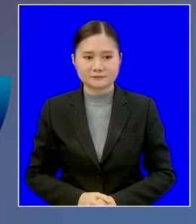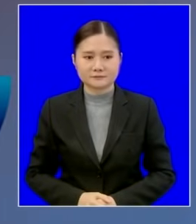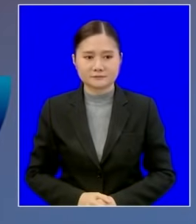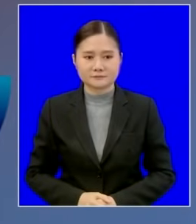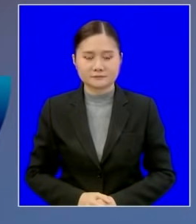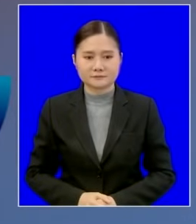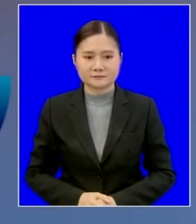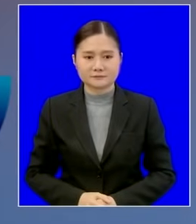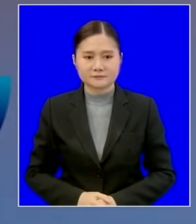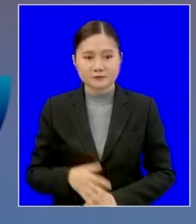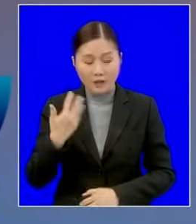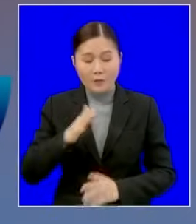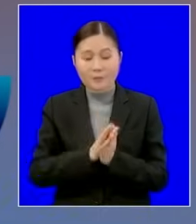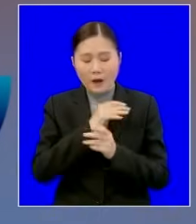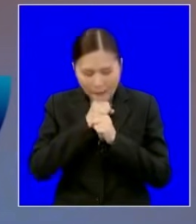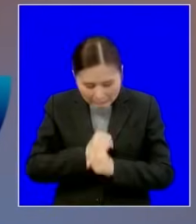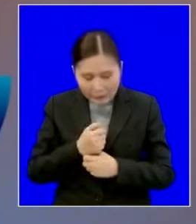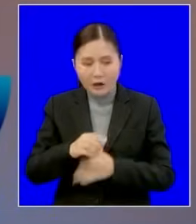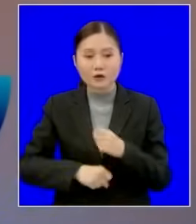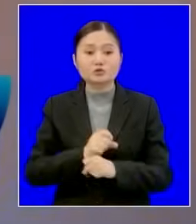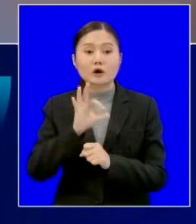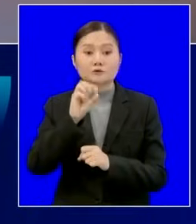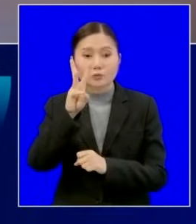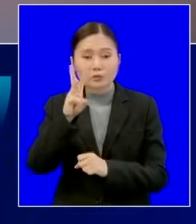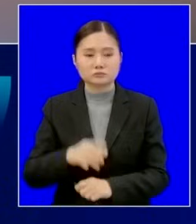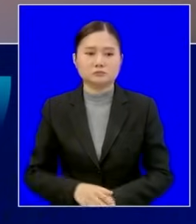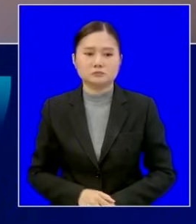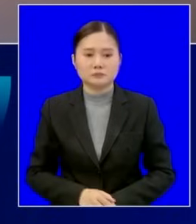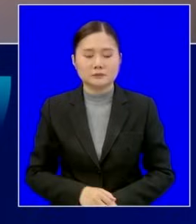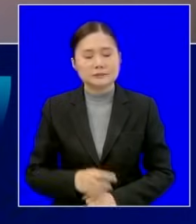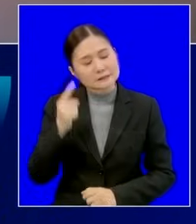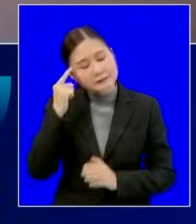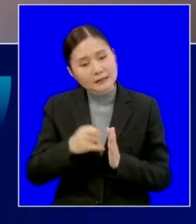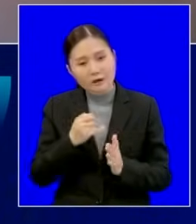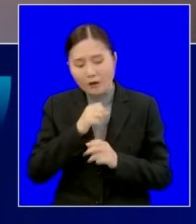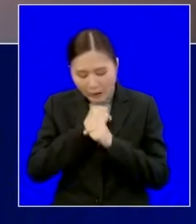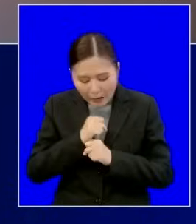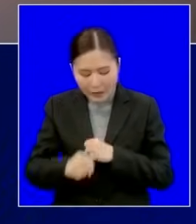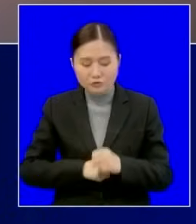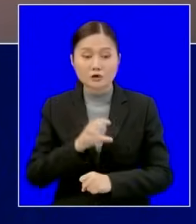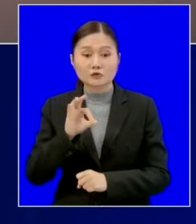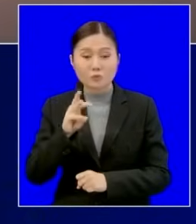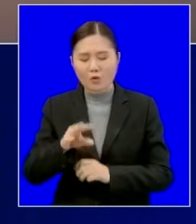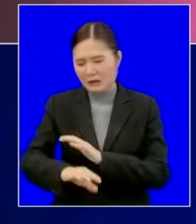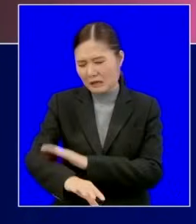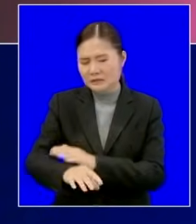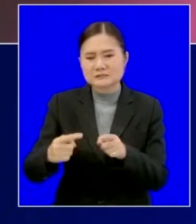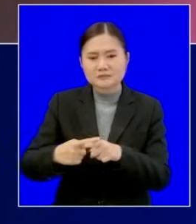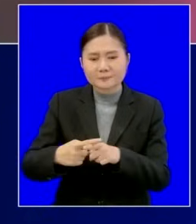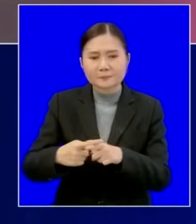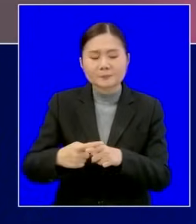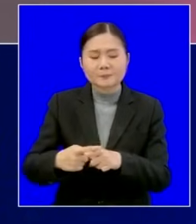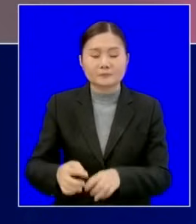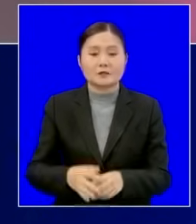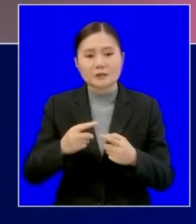บชุ่ม แล้วท่านแก่ชราแล้วค่ะ96ลองนึกภาพตามนะเอาคิดง่ายๆเลยคุณผู้ชมคนแก่96เจ็บแขนด้วยแต่